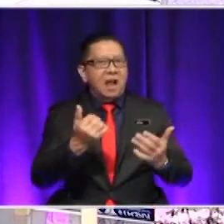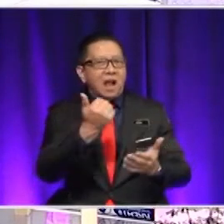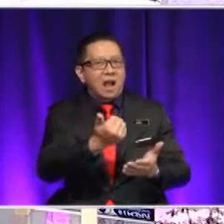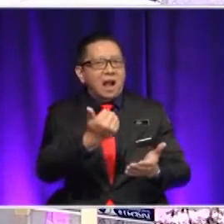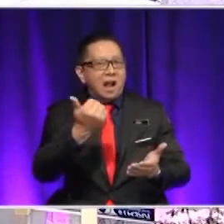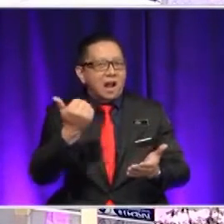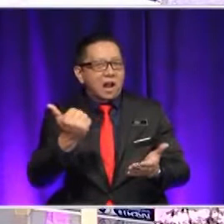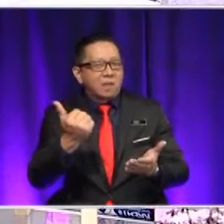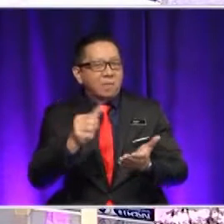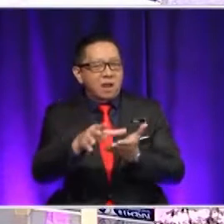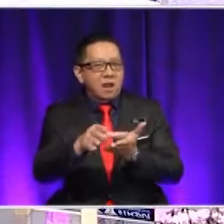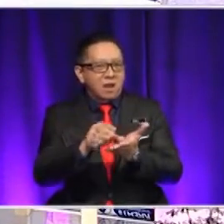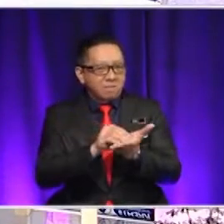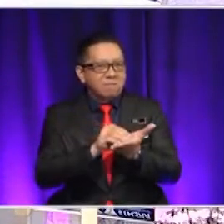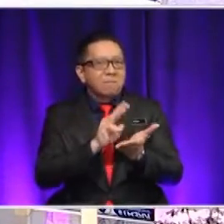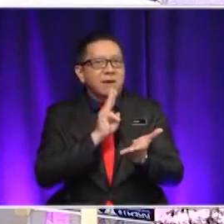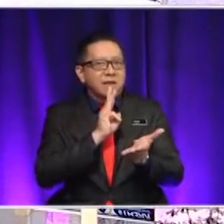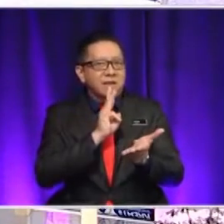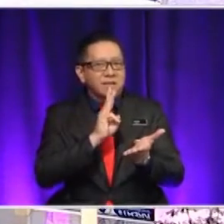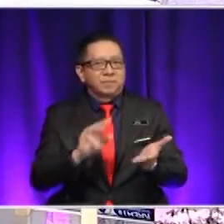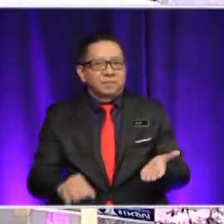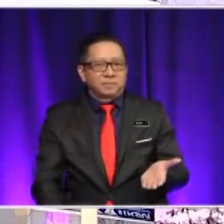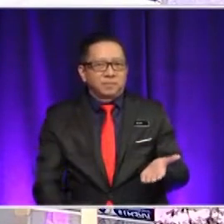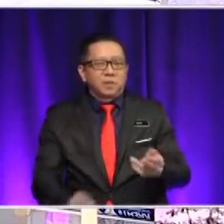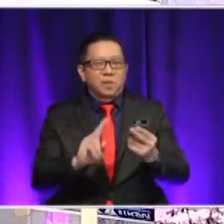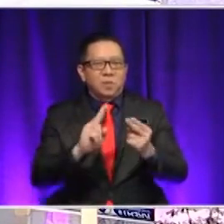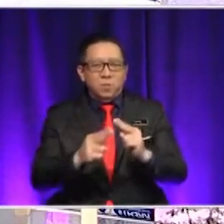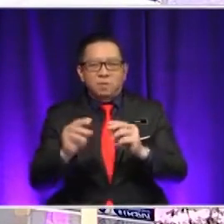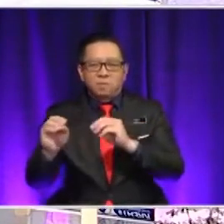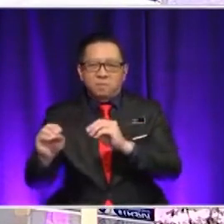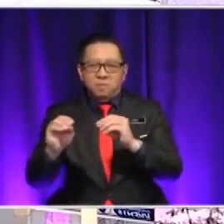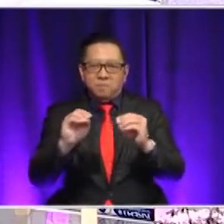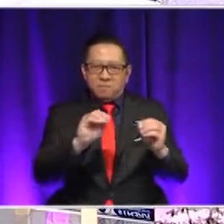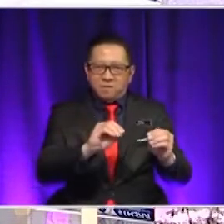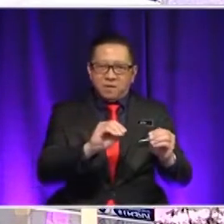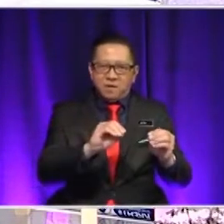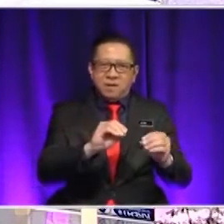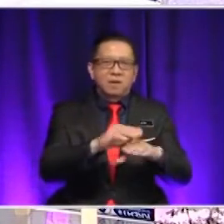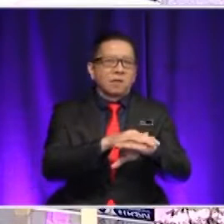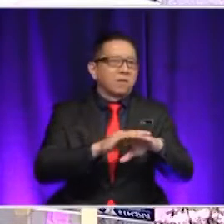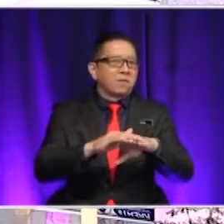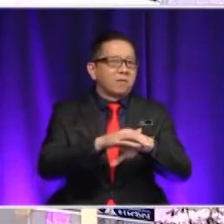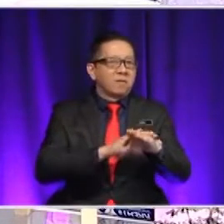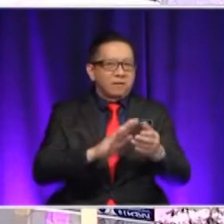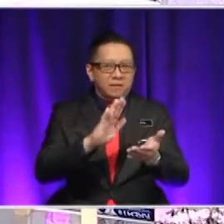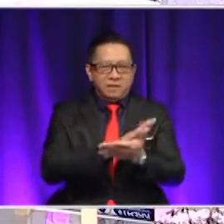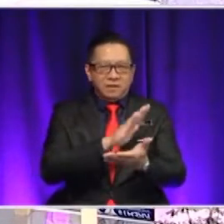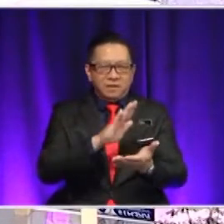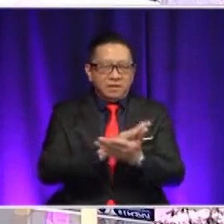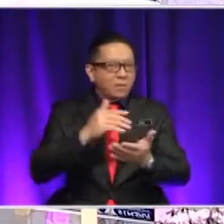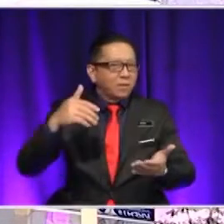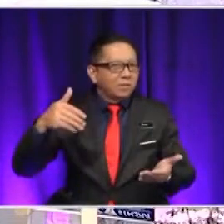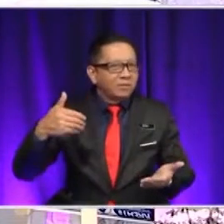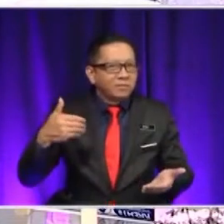Lex yang boleh menyerap Hai sebab posted in aau bahaya di pedalam bekas kok pada permukaan kertas Happy sebelum Tifa